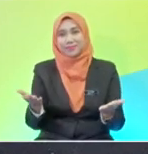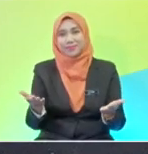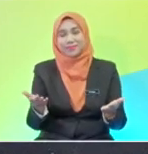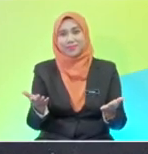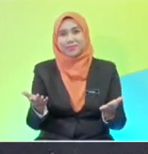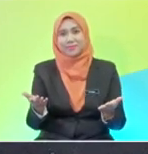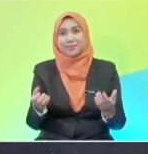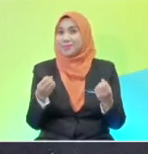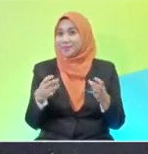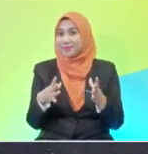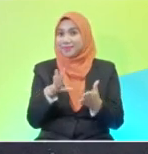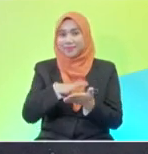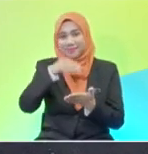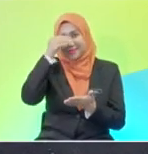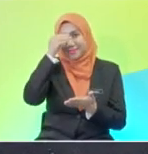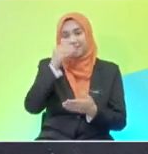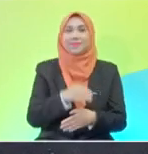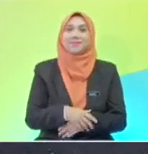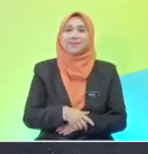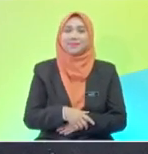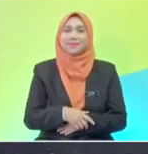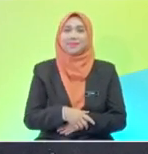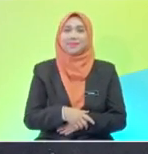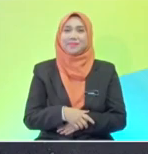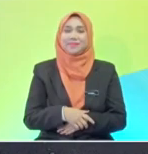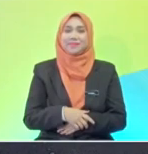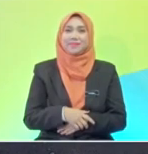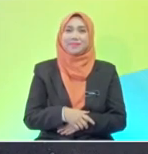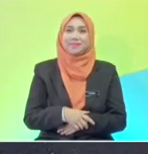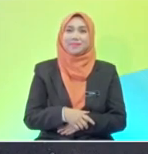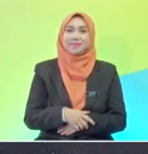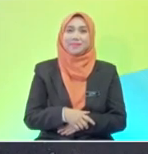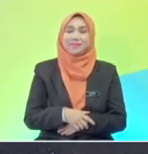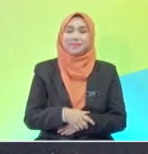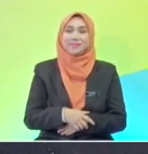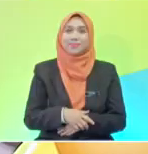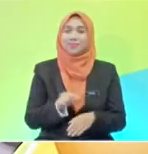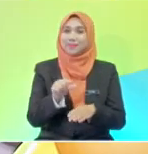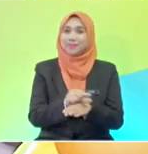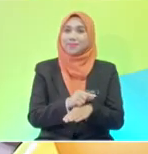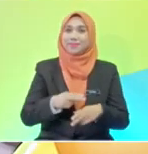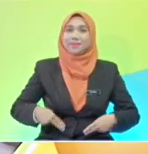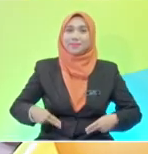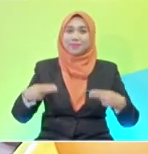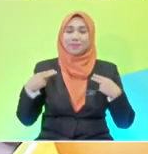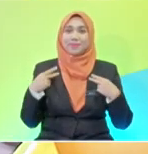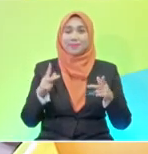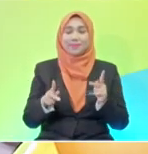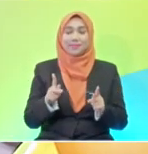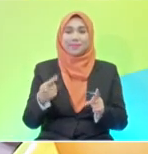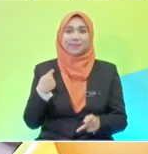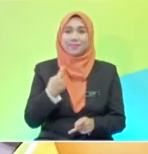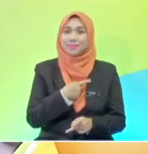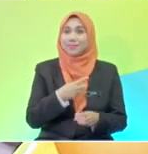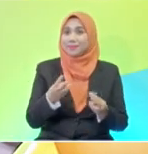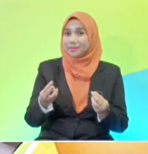belajar tentang matahari dan kegunaannya dalam kehidupan harian kita Oke kalau kita